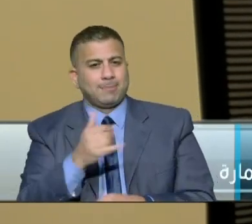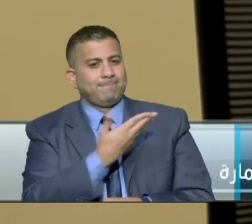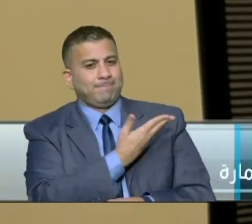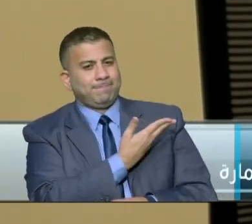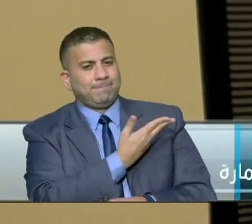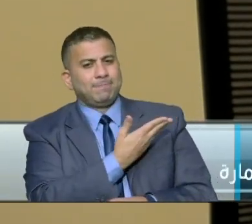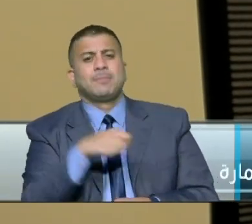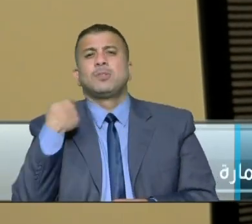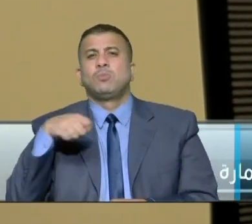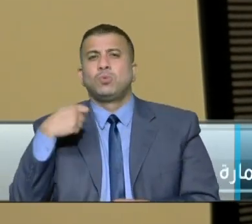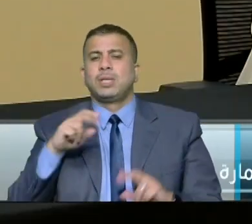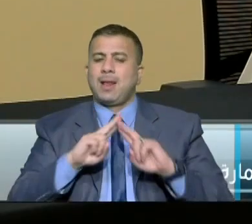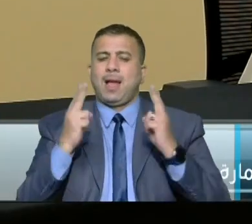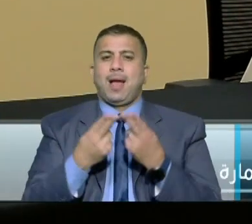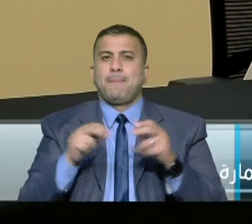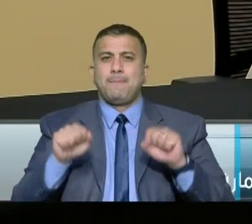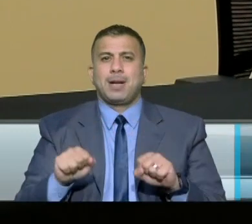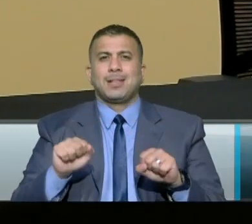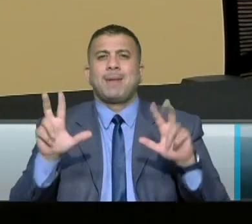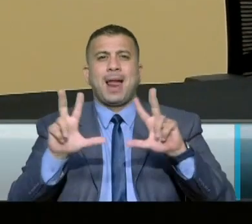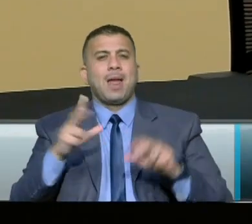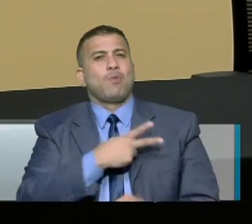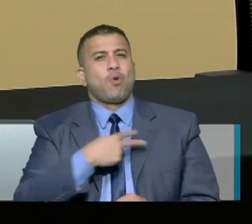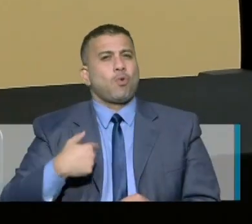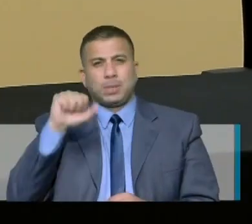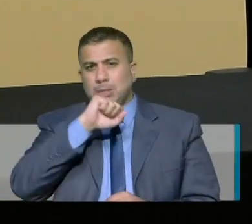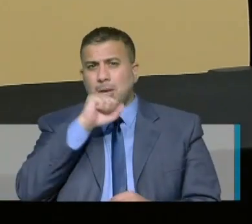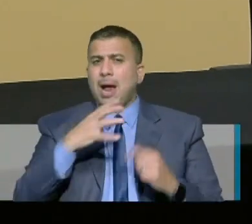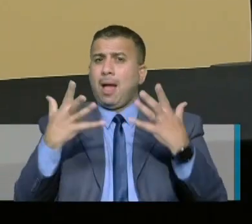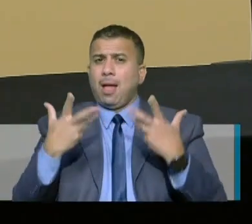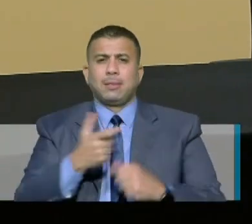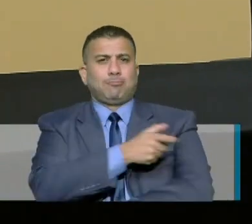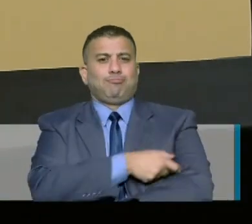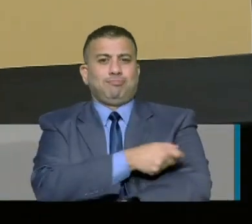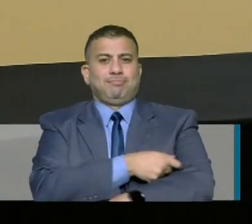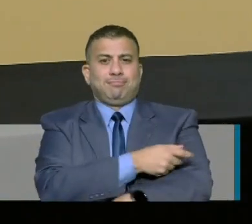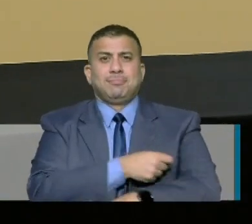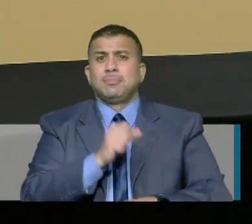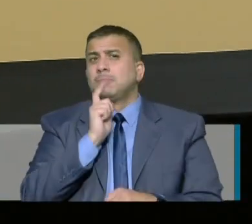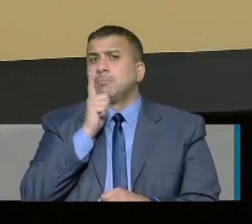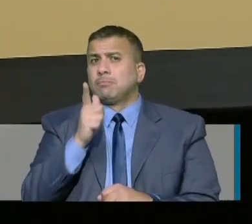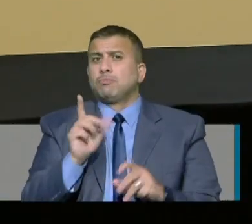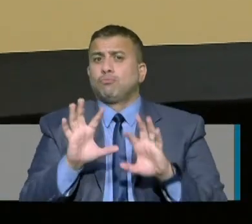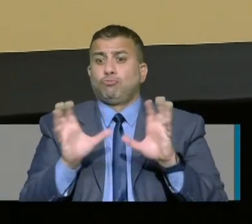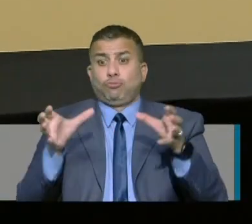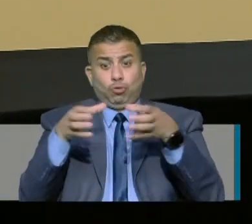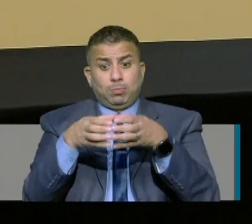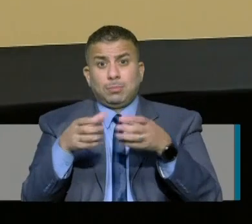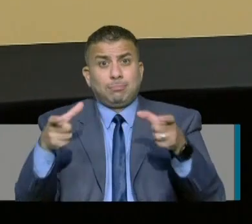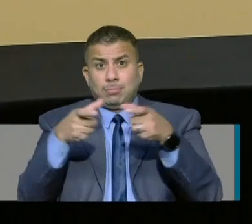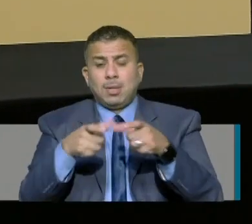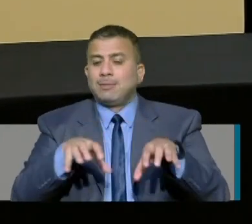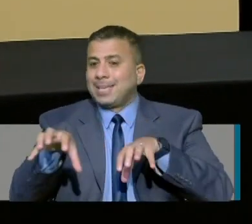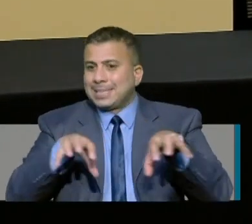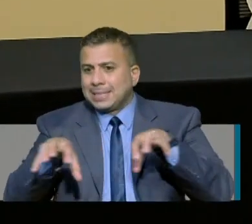الاعلاميه مدير عام المكتب الاعلامي لحكومه الشرقه وعدد من الاعطاء واكد المجتمعون على ضروره